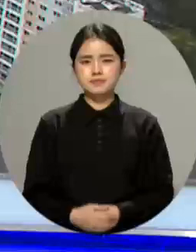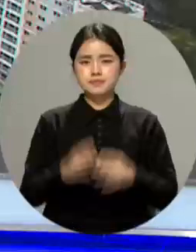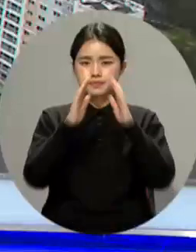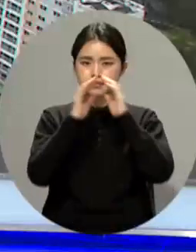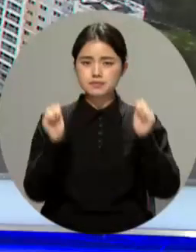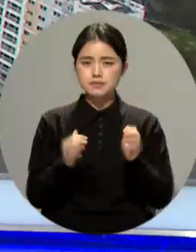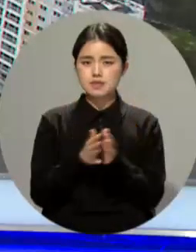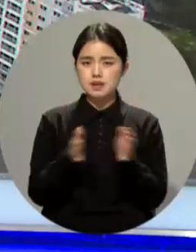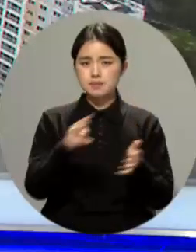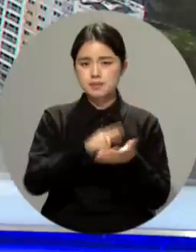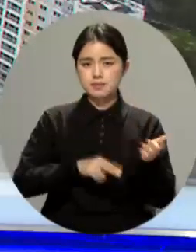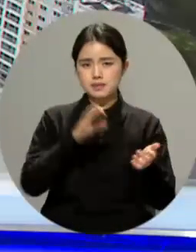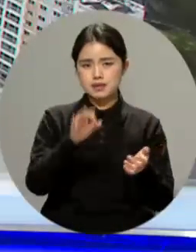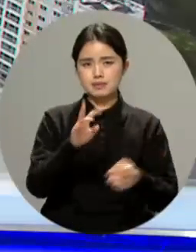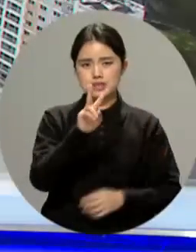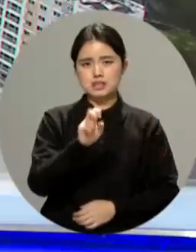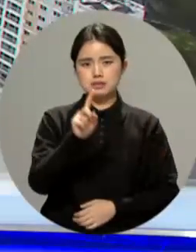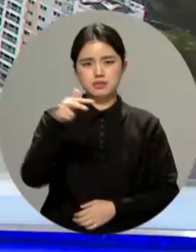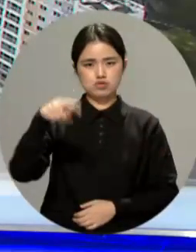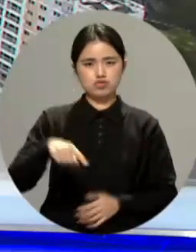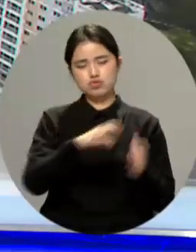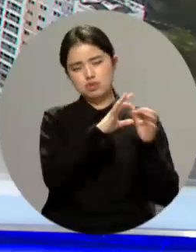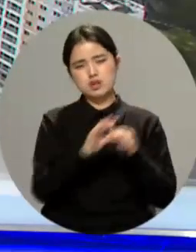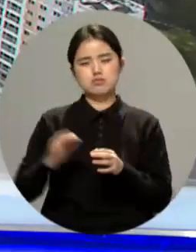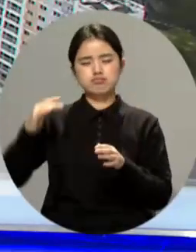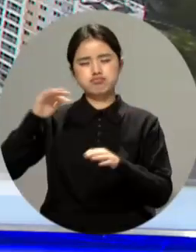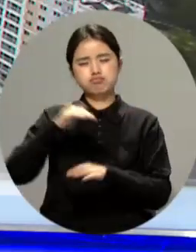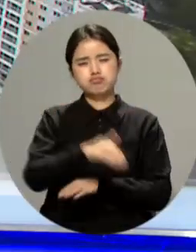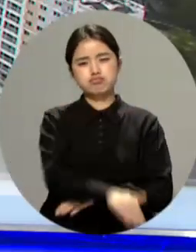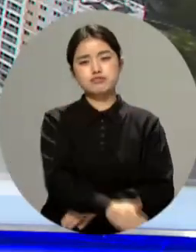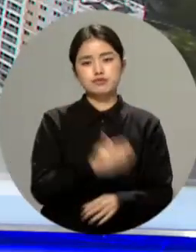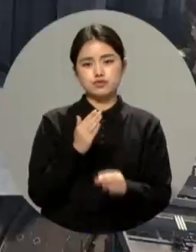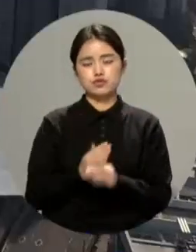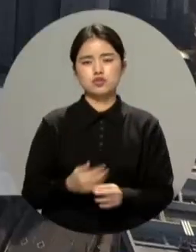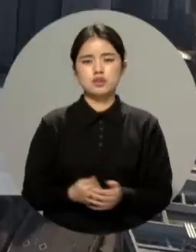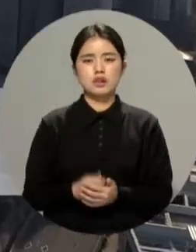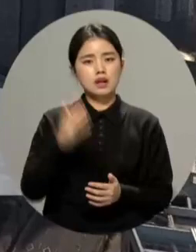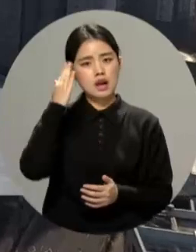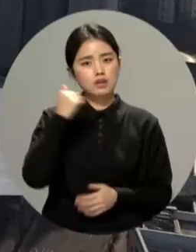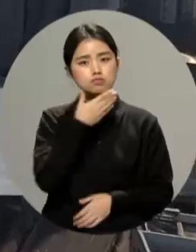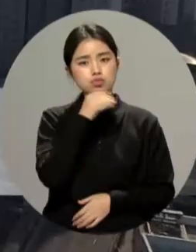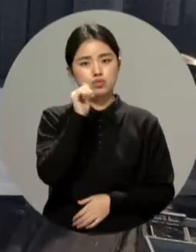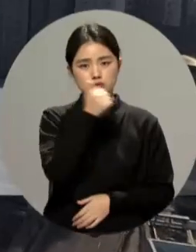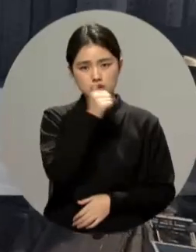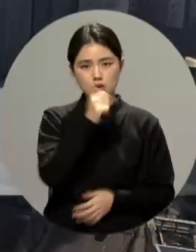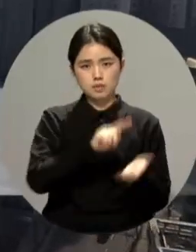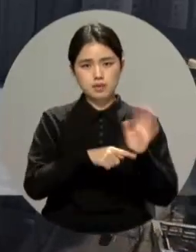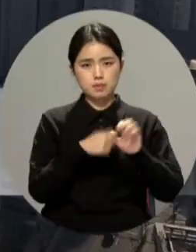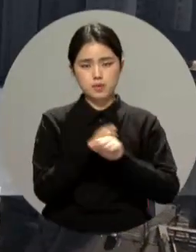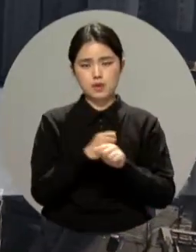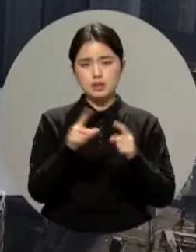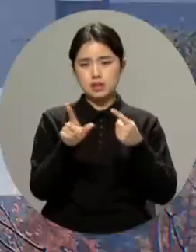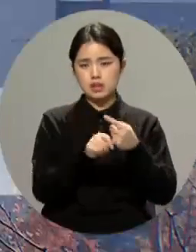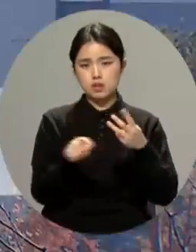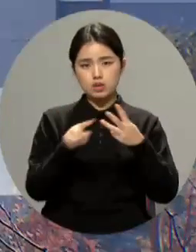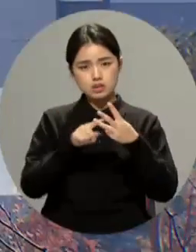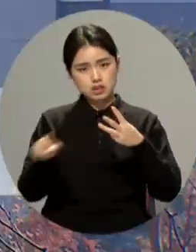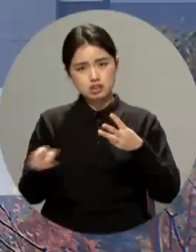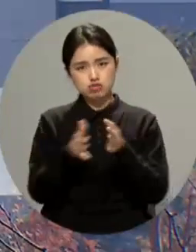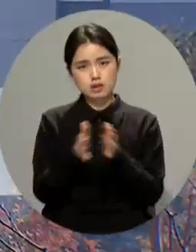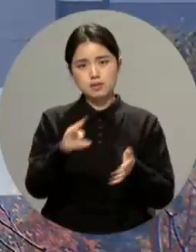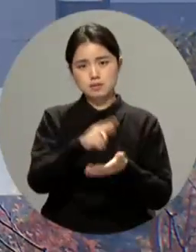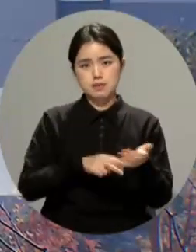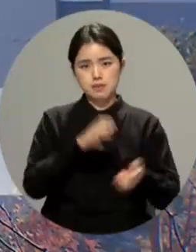전라북도 아파트 매매가가 21주 연속 하락세를 보였습니다 한국 부동산원이 발표한 1월 셋째 주 아파트